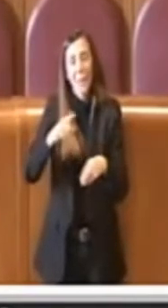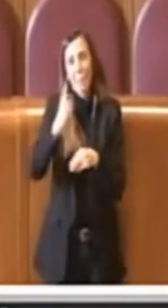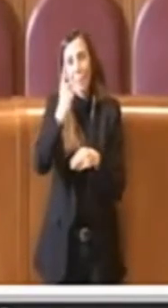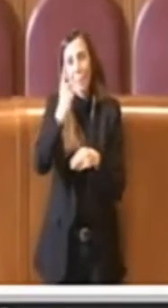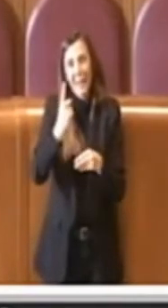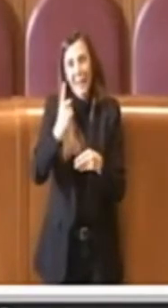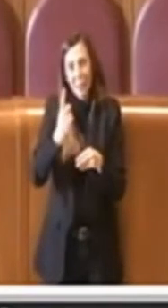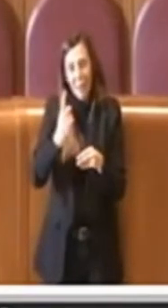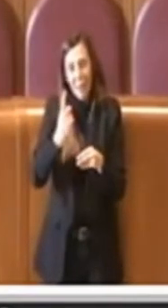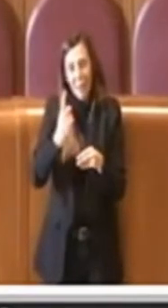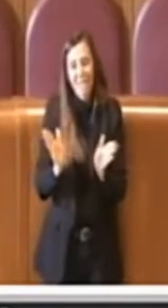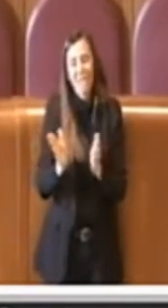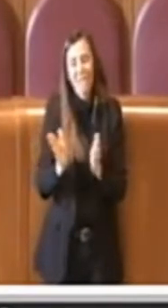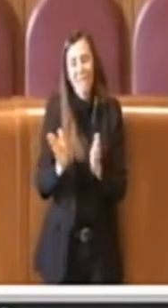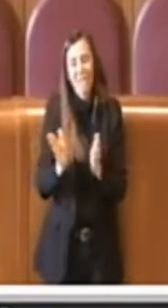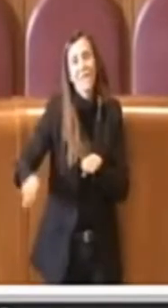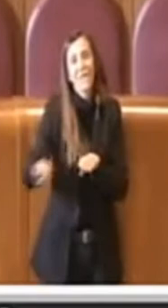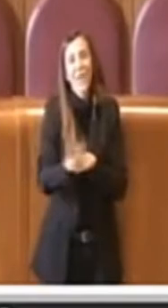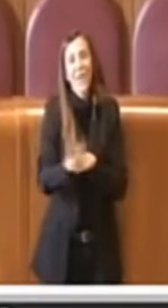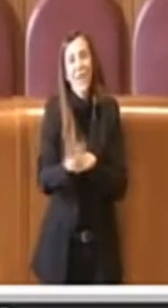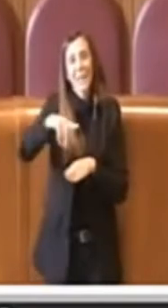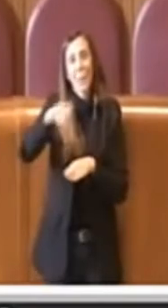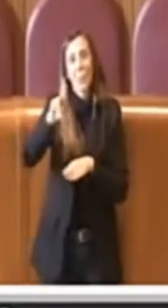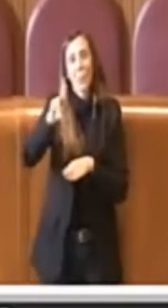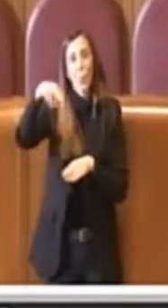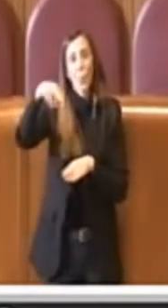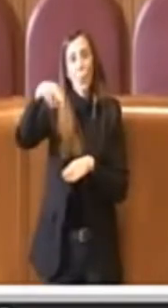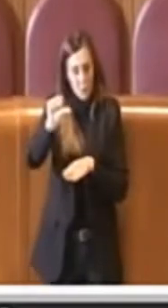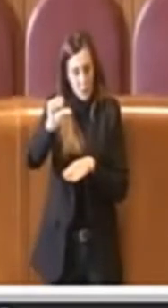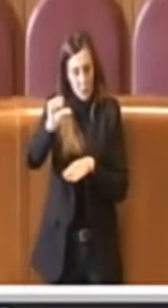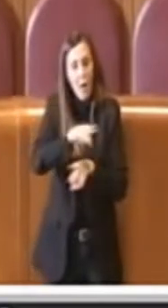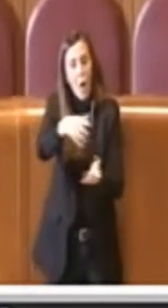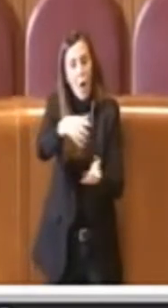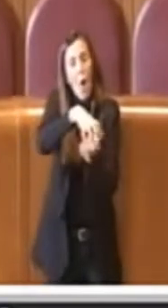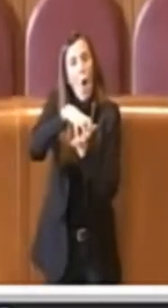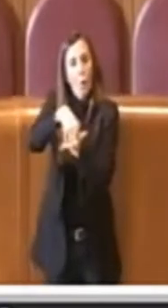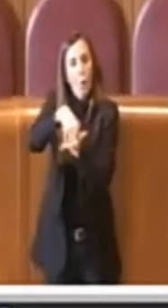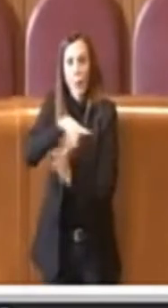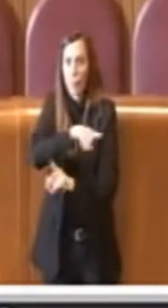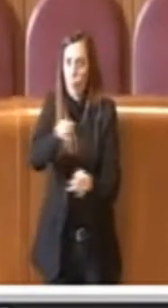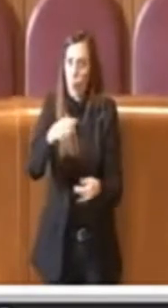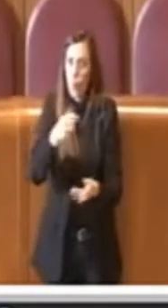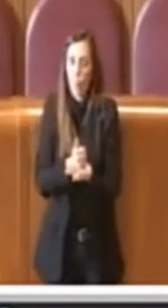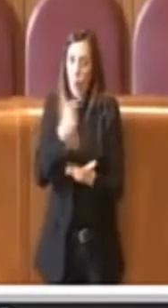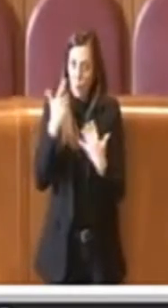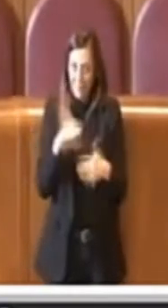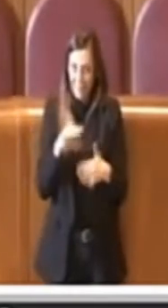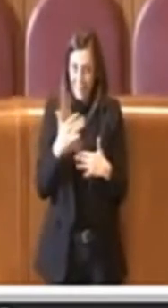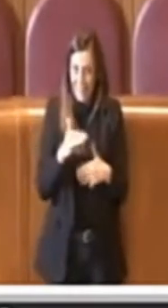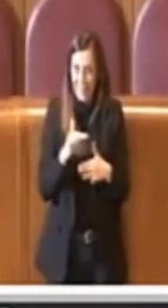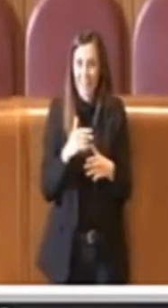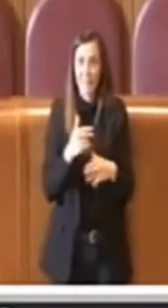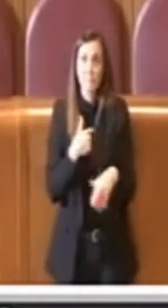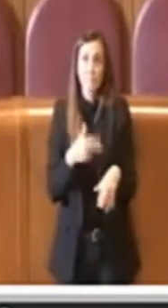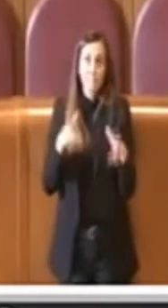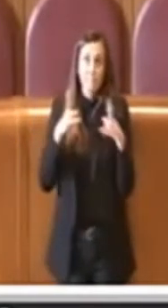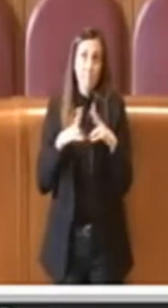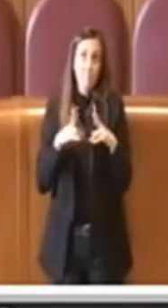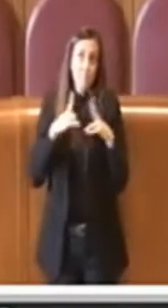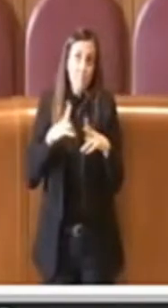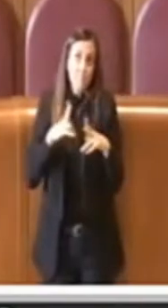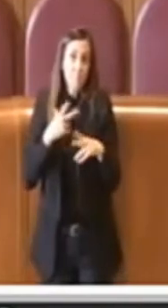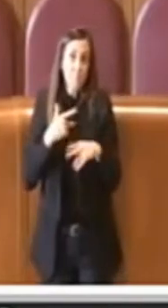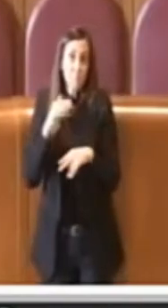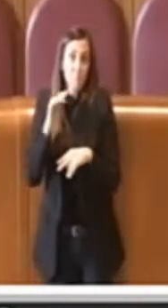Ora però è bene, ripeto, sfrutto un attimino questa parte di discussione generale, poi sperando che ci siano